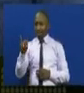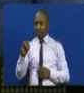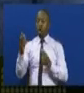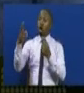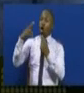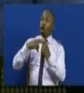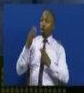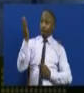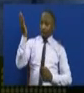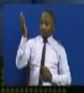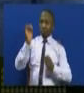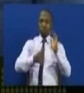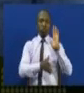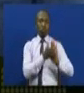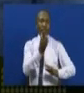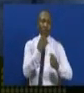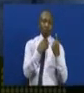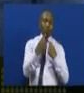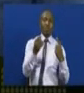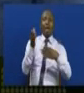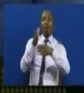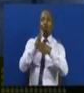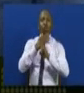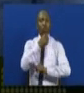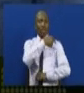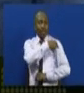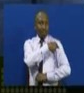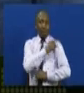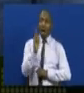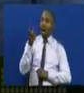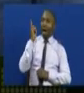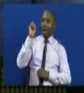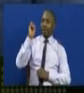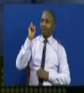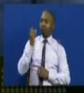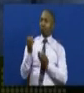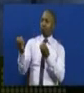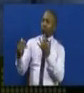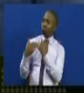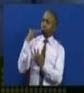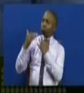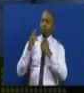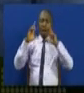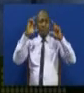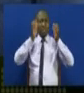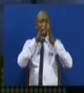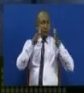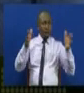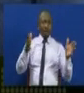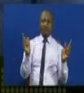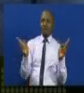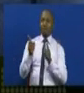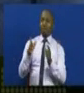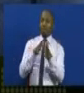Otieno, tuanze kuzungumzia kuhusu tiba za asili. Hebu tupe picha pana kwa kifupi tu, kwa kina